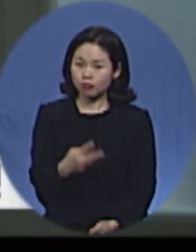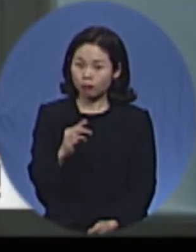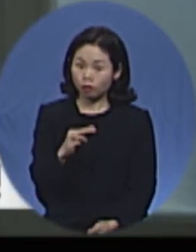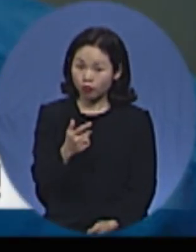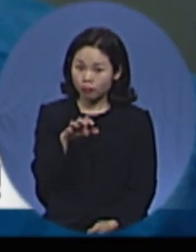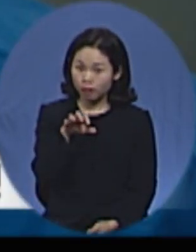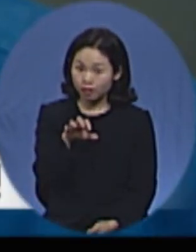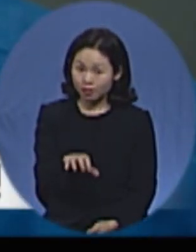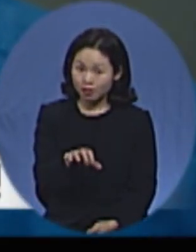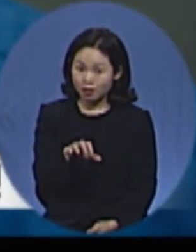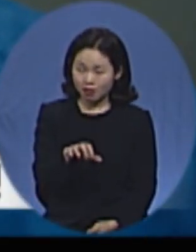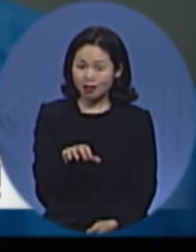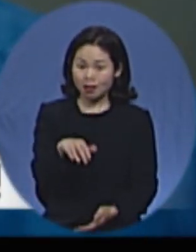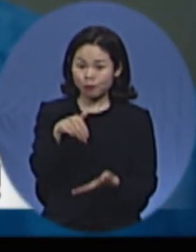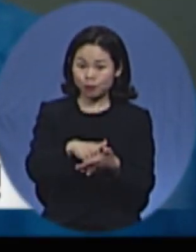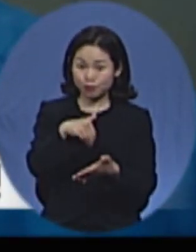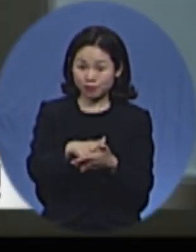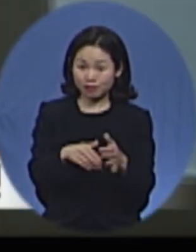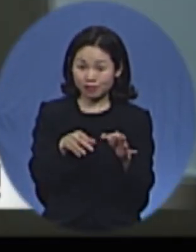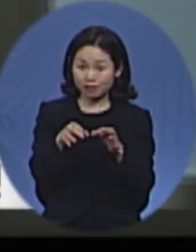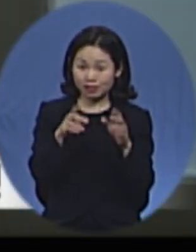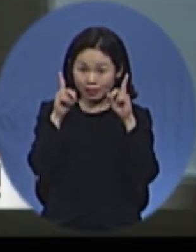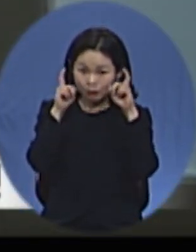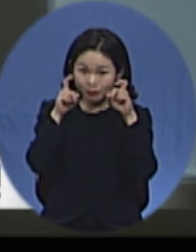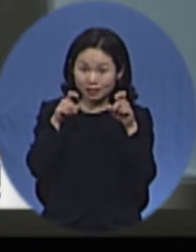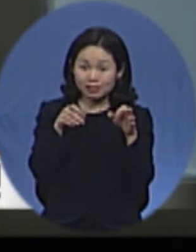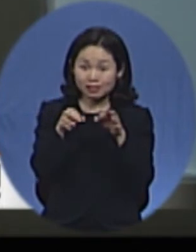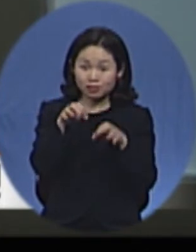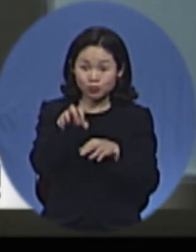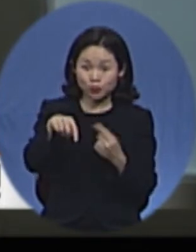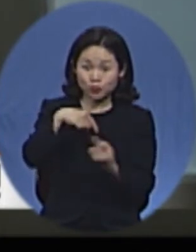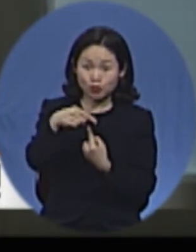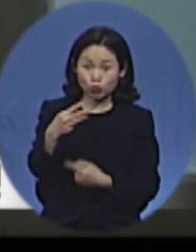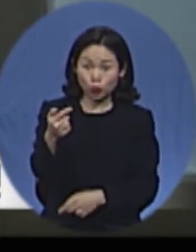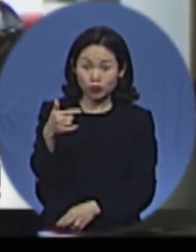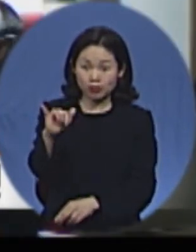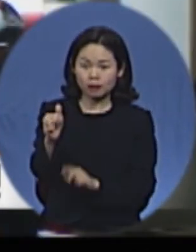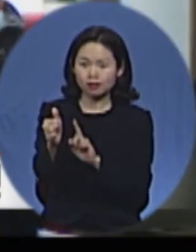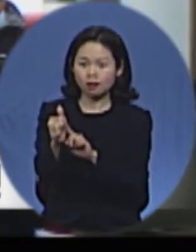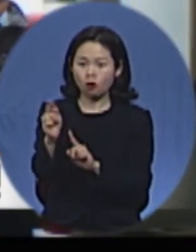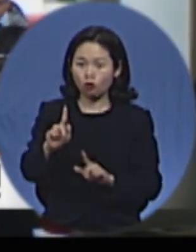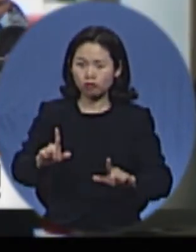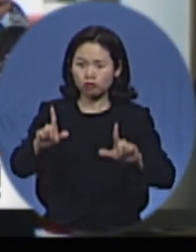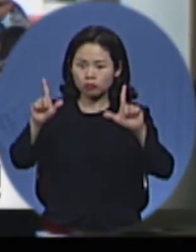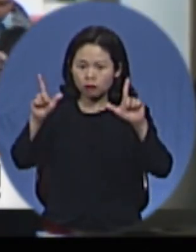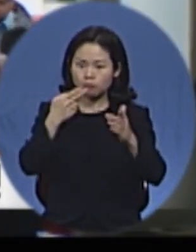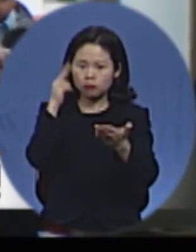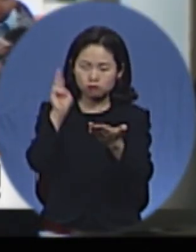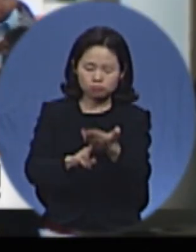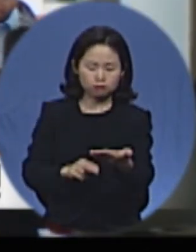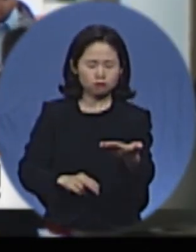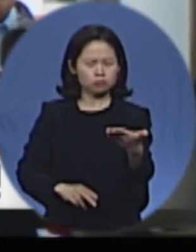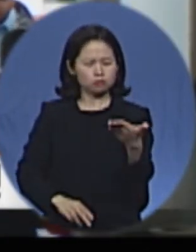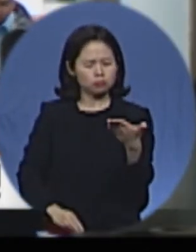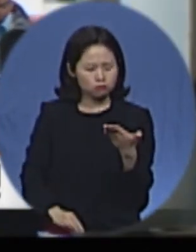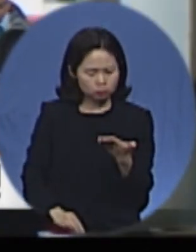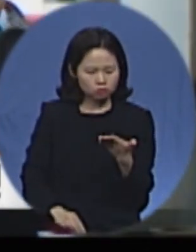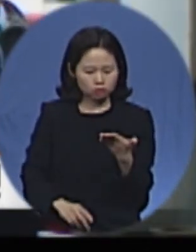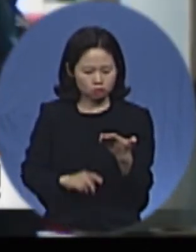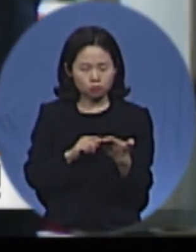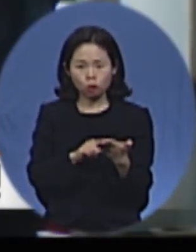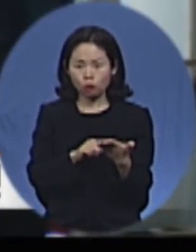런던에서 빈티지 카메라 상점을 운영하는 토니. 어느 날 그에게 한 통의 편지가